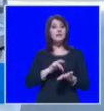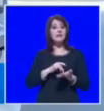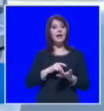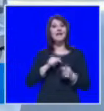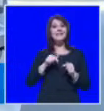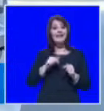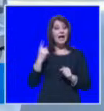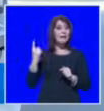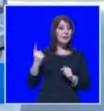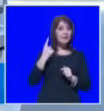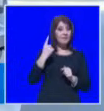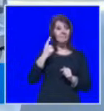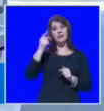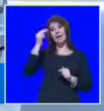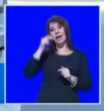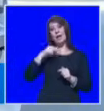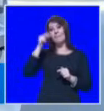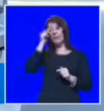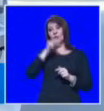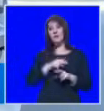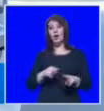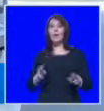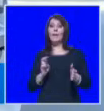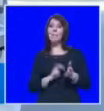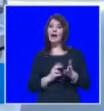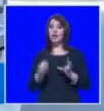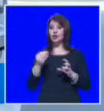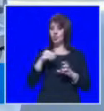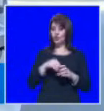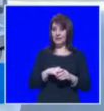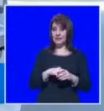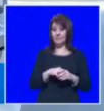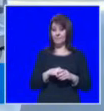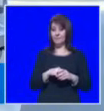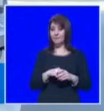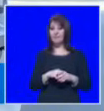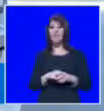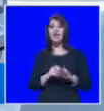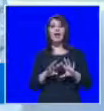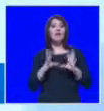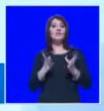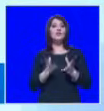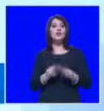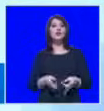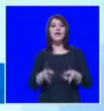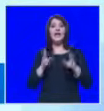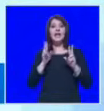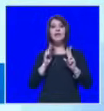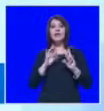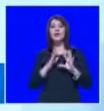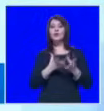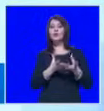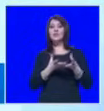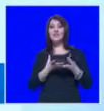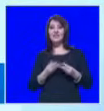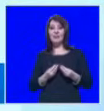участва вече като пълноправен член и с възможност да дава своя глас. И второ, всички решения, които се вземат по